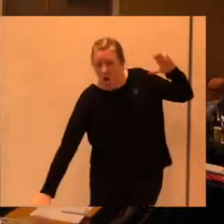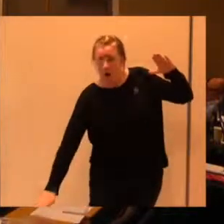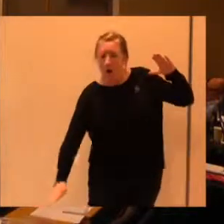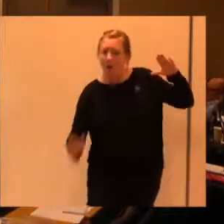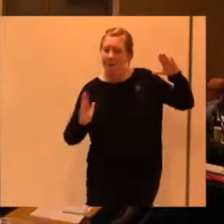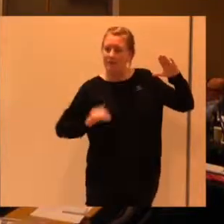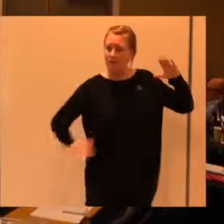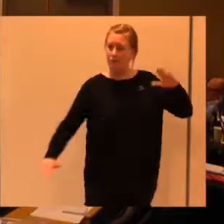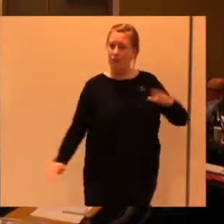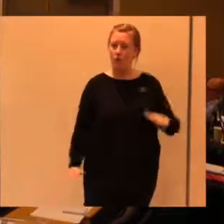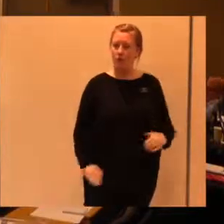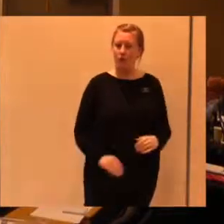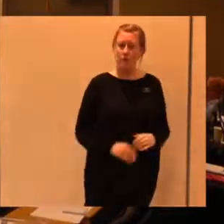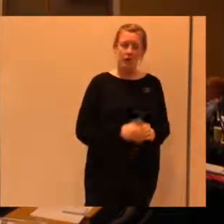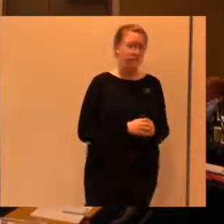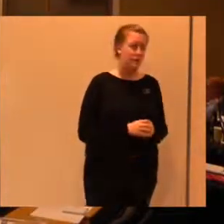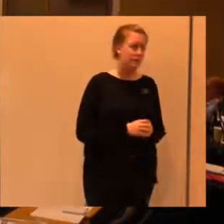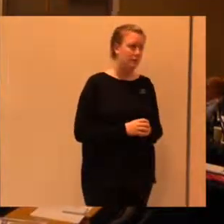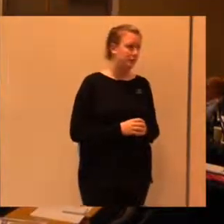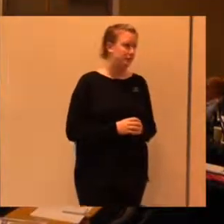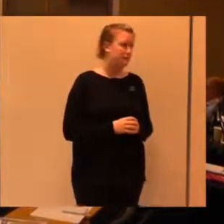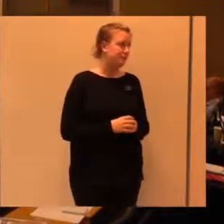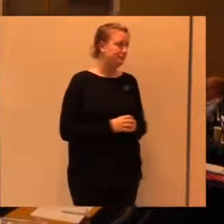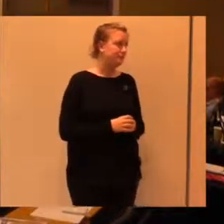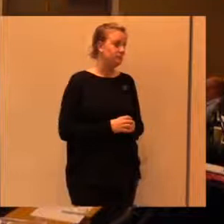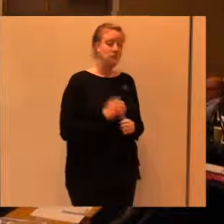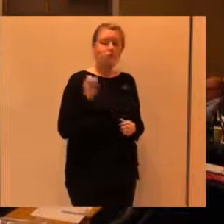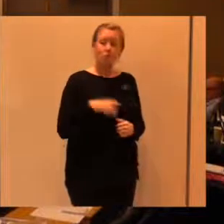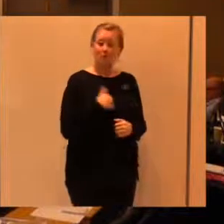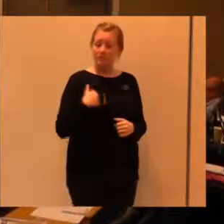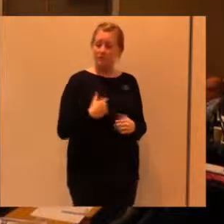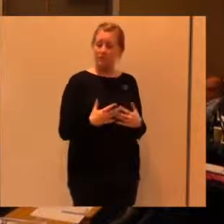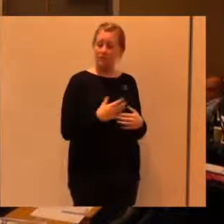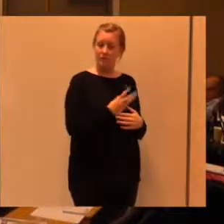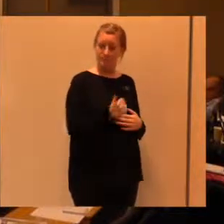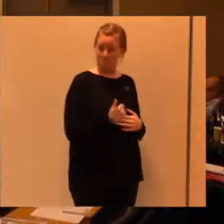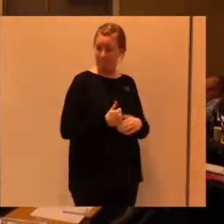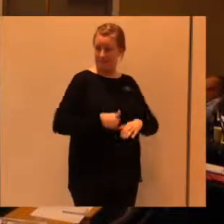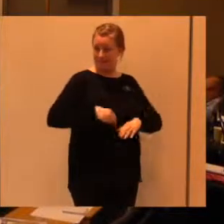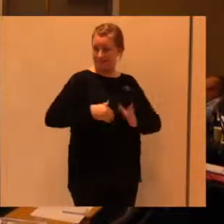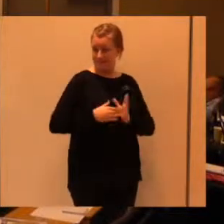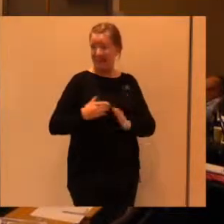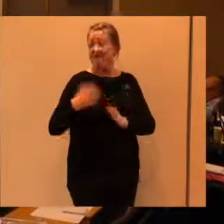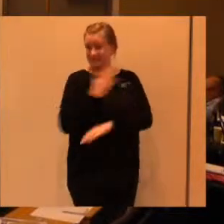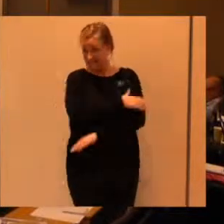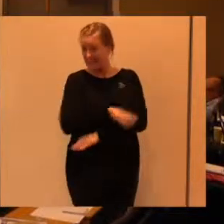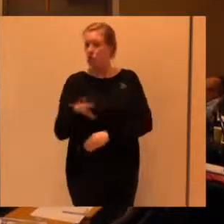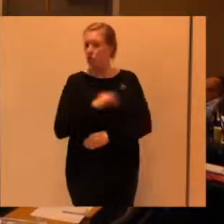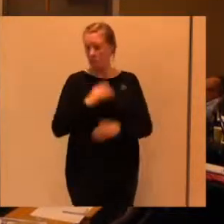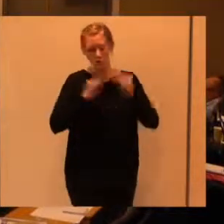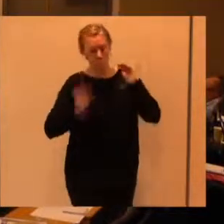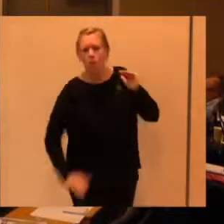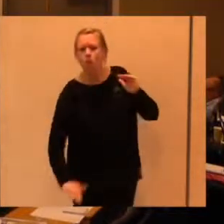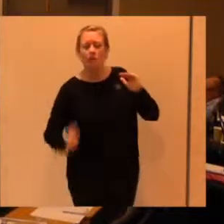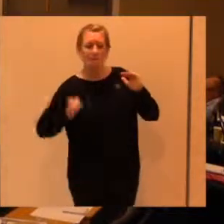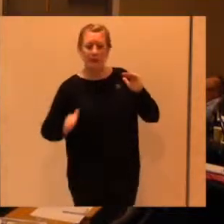från webb till tjänster, sa du, en av de här, den brittiska regeringen. Ja, så fort vi gör det så sjunker tillgängligheten ordentligt. Så fort vi vill att medborgarna ska göra